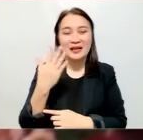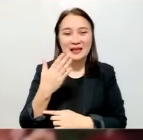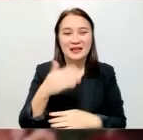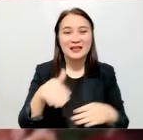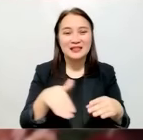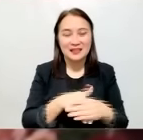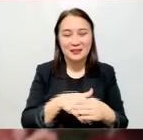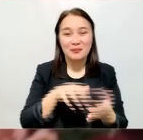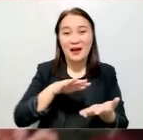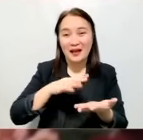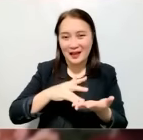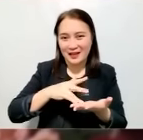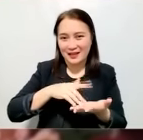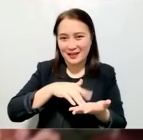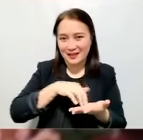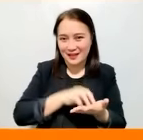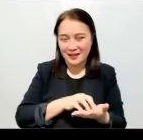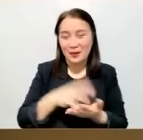Luis noon sa Batangas.